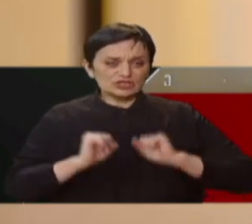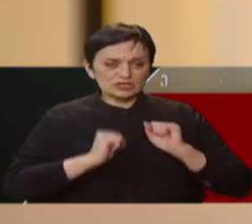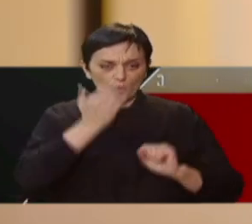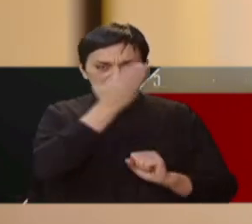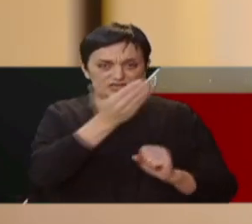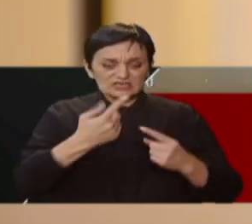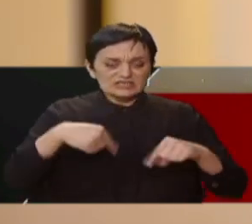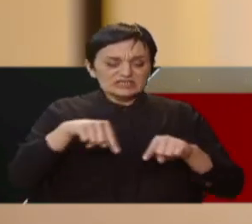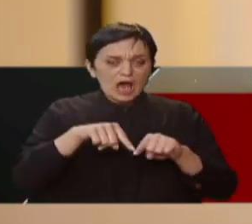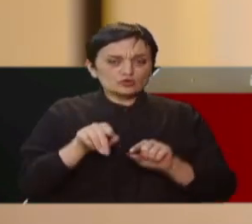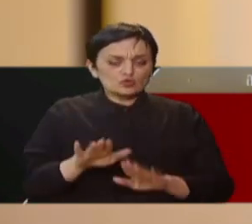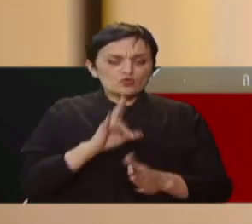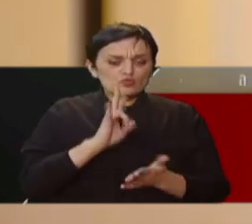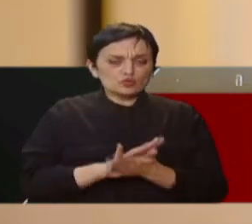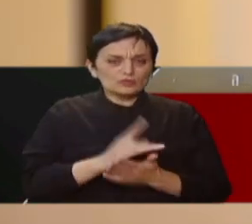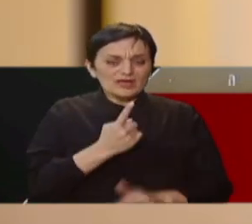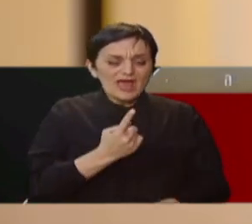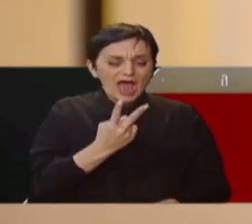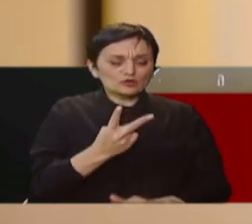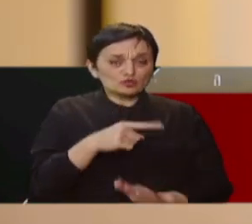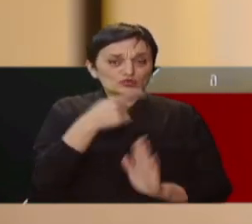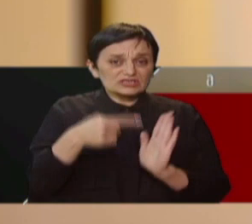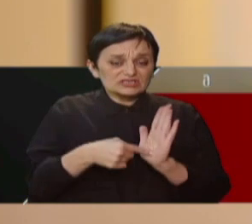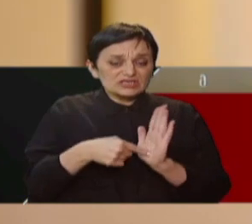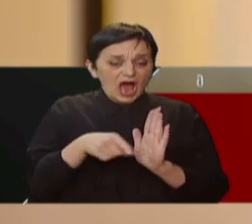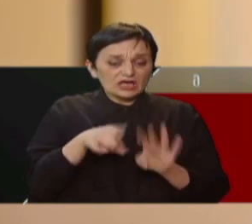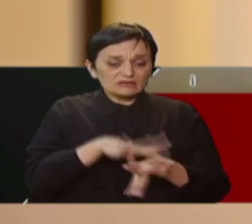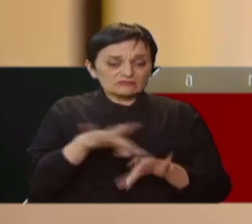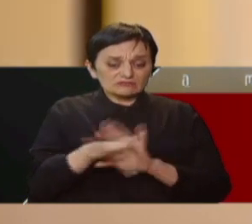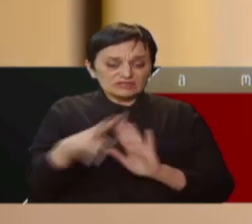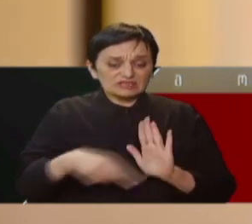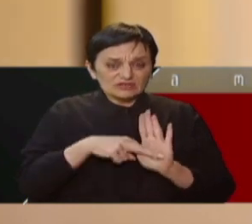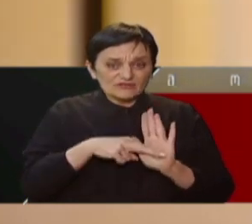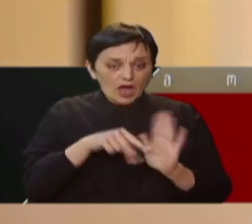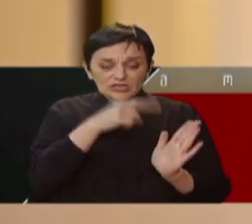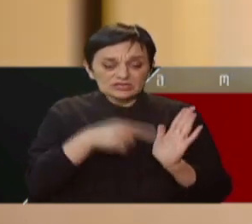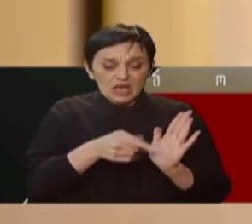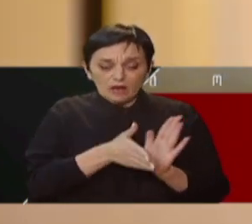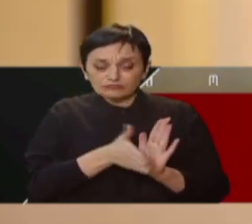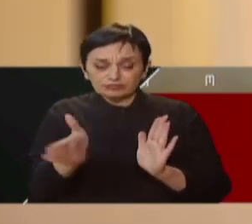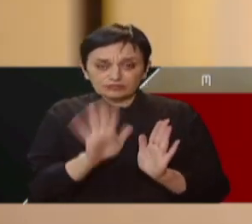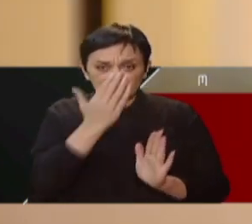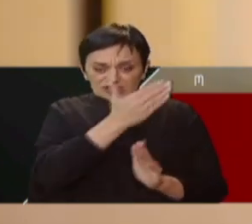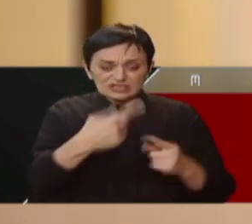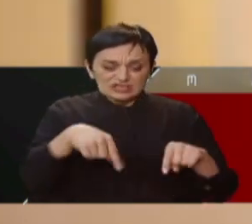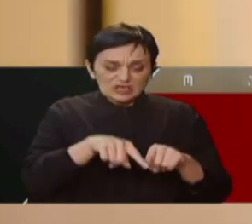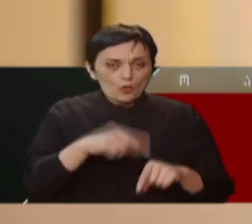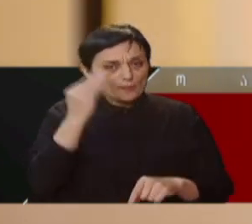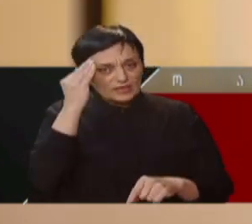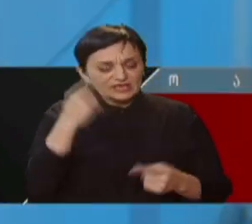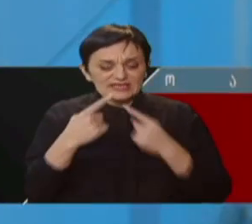საზოგადოება ამყოფოს მუდმივად ერთი-ორი საკითხის ტყვედ და ამ საკითხს არ გაცდეს საზოგადოების ფიქრი თუ